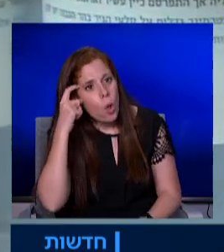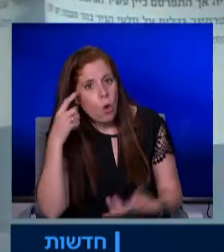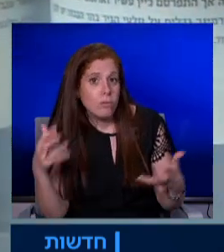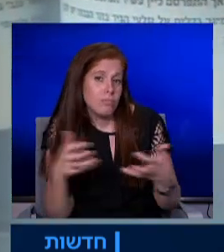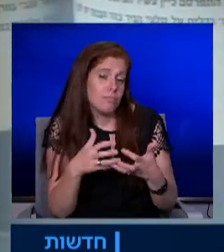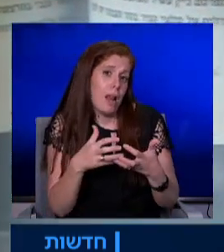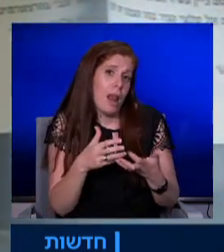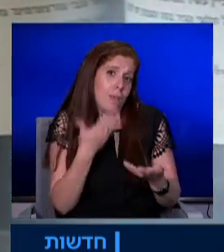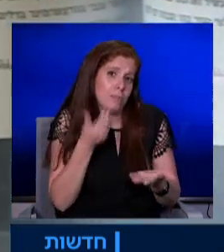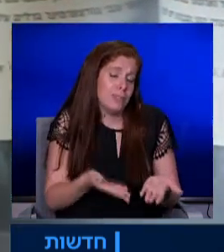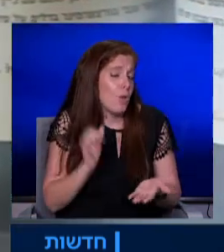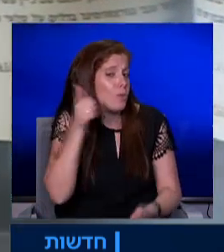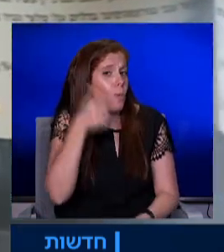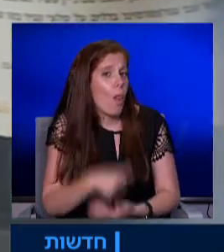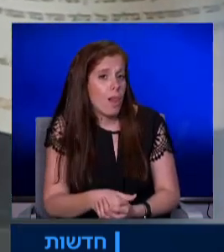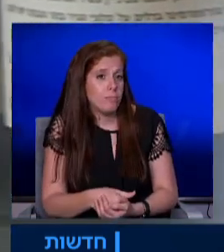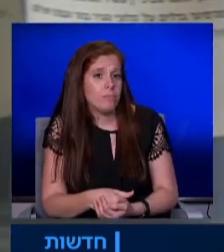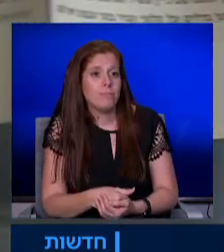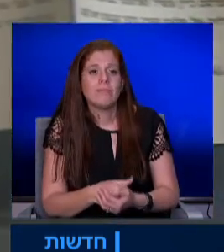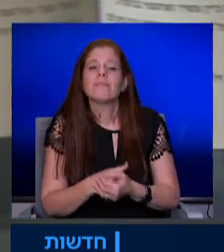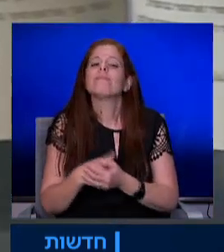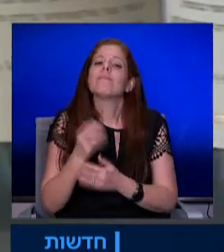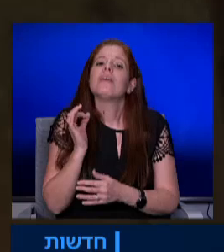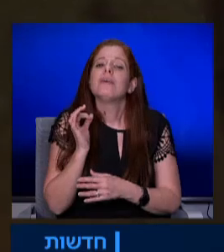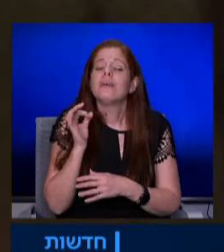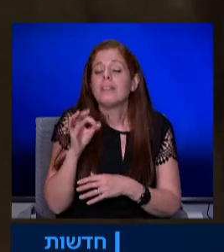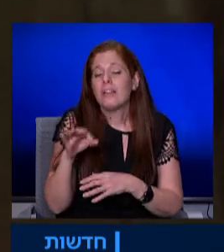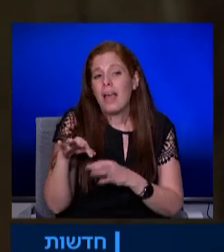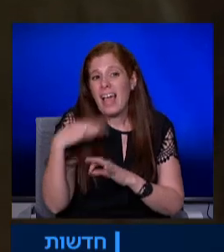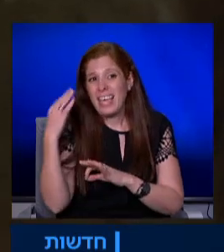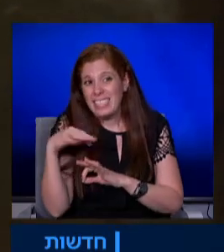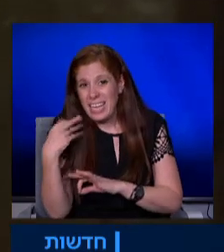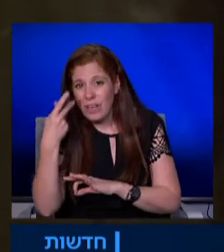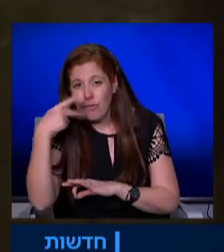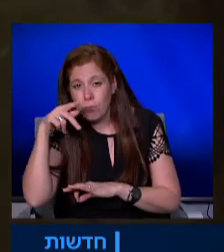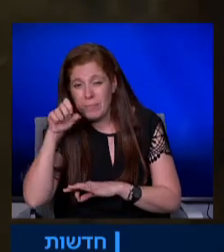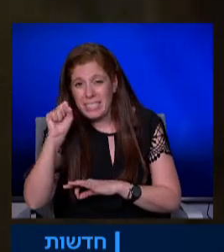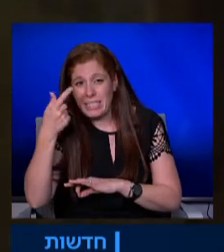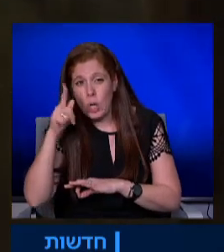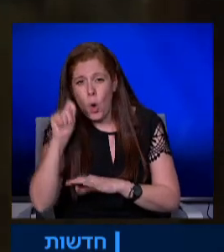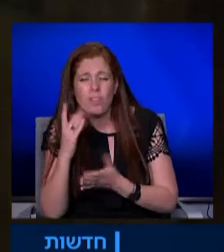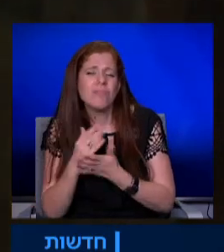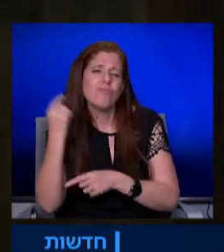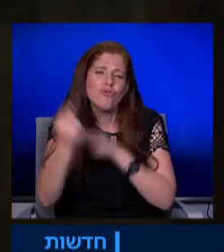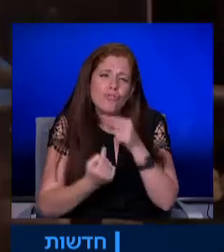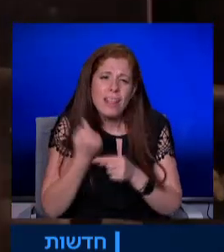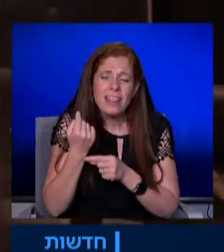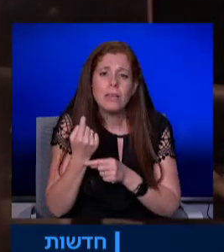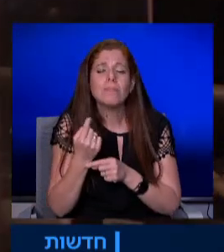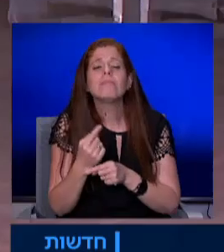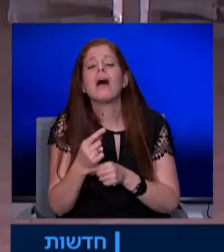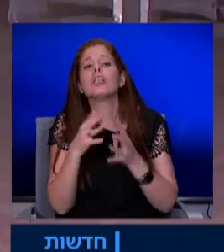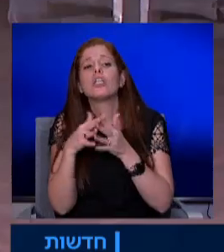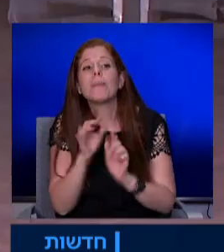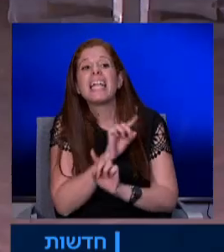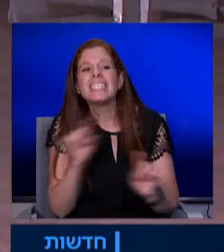כל. יקב פסגות הוא סמל למאבקי המדיניות בממשל האמריקני. במשך שנים אסרה ארצות הברית לסמן מוצרים